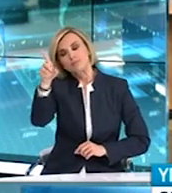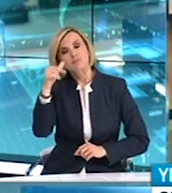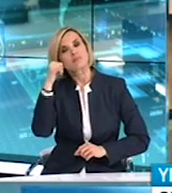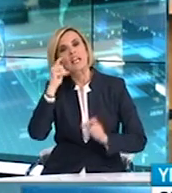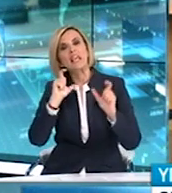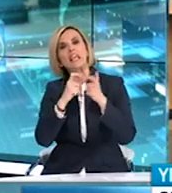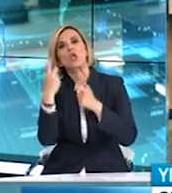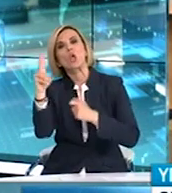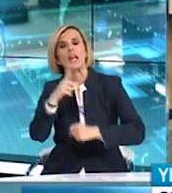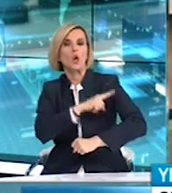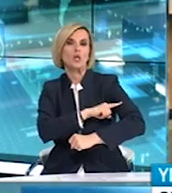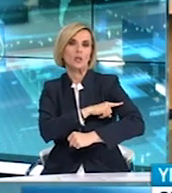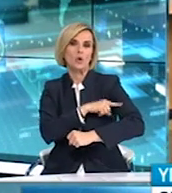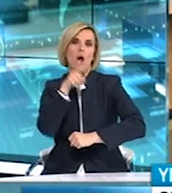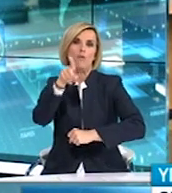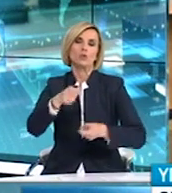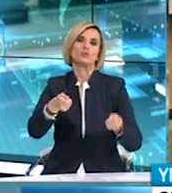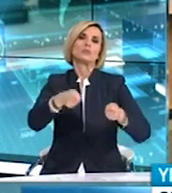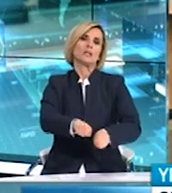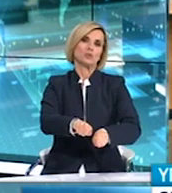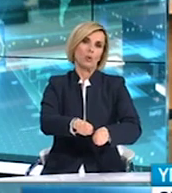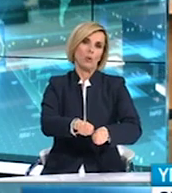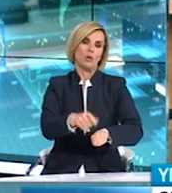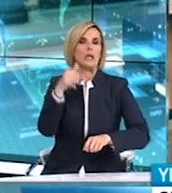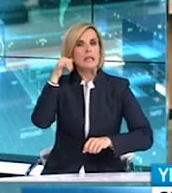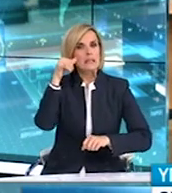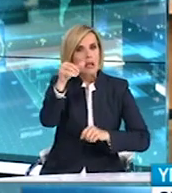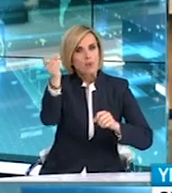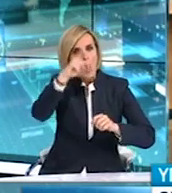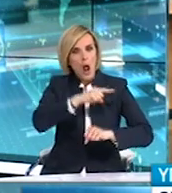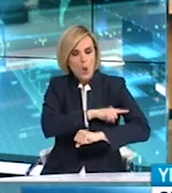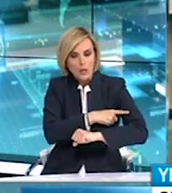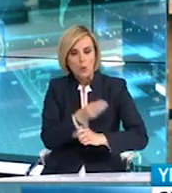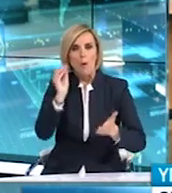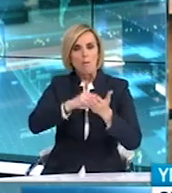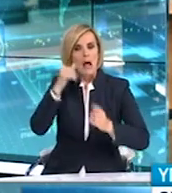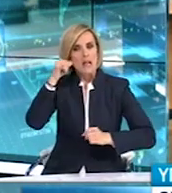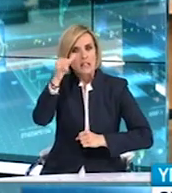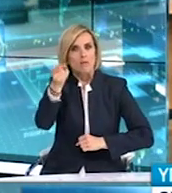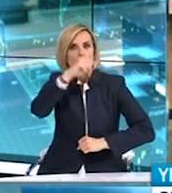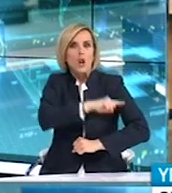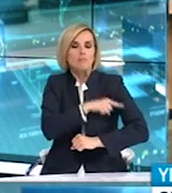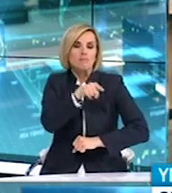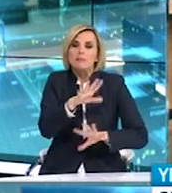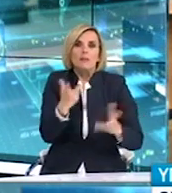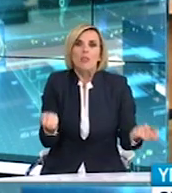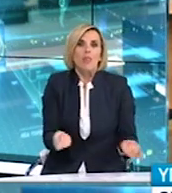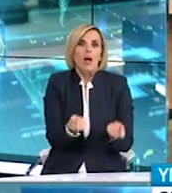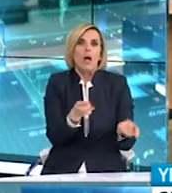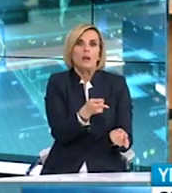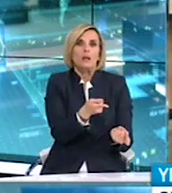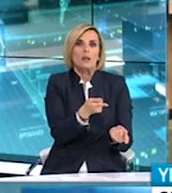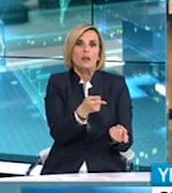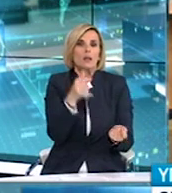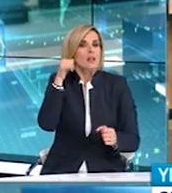είχε κλείσει το ιατρείο του. Τηλεφώνησε σε άλλους δύο παθολόγους, αλλά δεν δέχτηκαν να τη δουν. Τι συμβουλεύετε αυτή την ασθενή και εκατοντάδες άλλους που είναι στη θέση